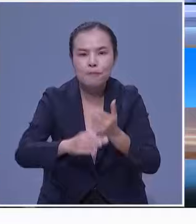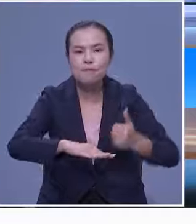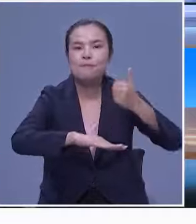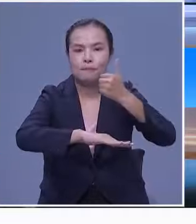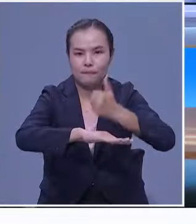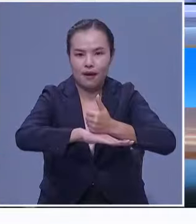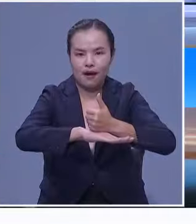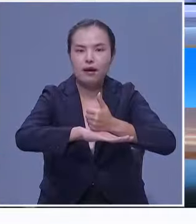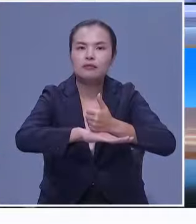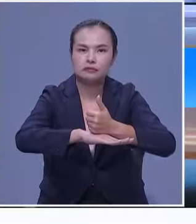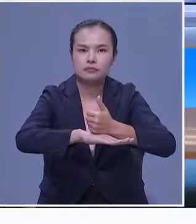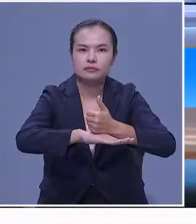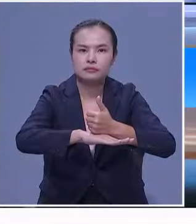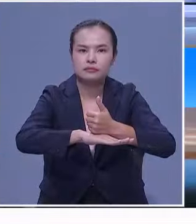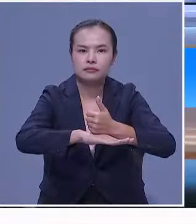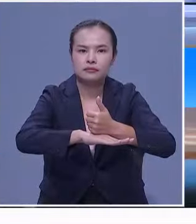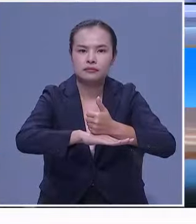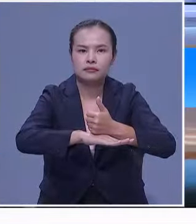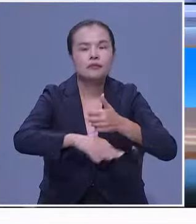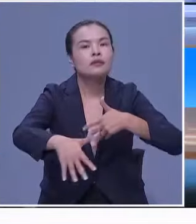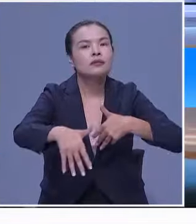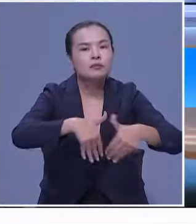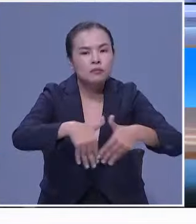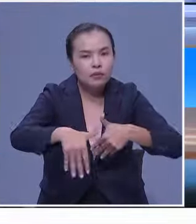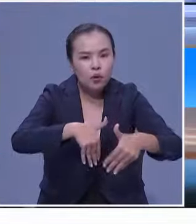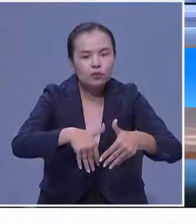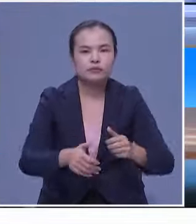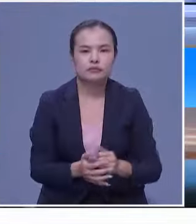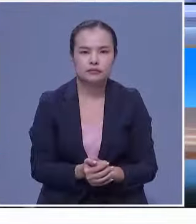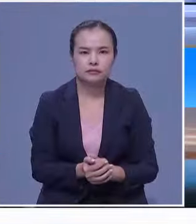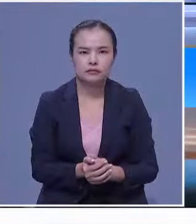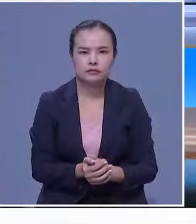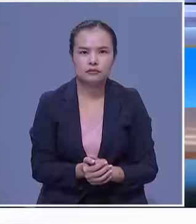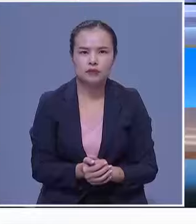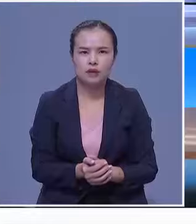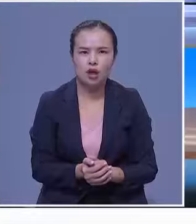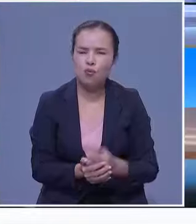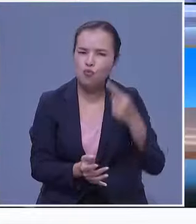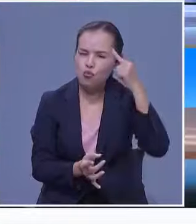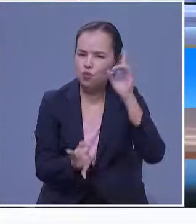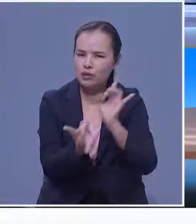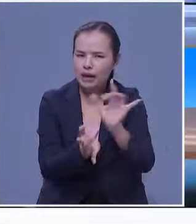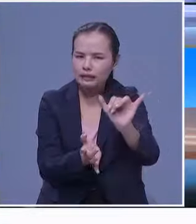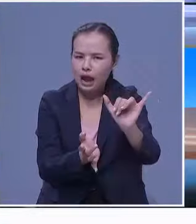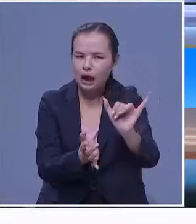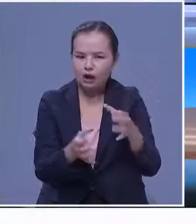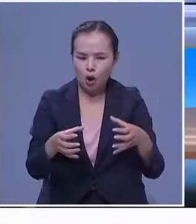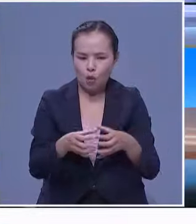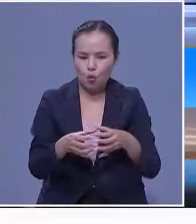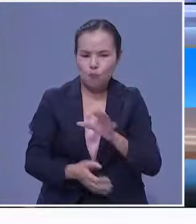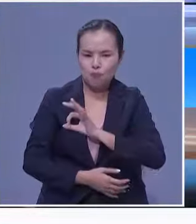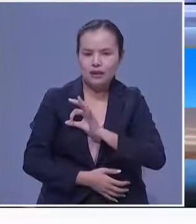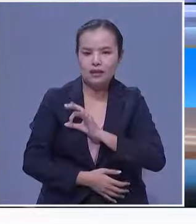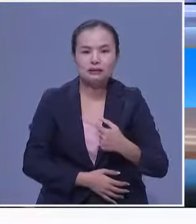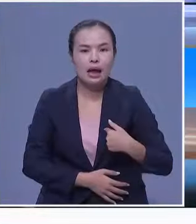จากจะปัจจัยภายนอกนอกจากประชาชนจะยังไม่นิยมแล้วนะ คนในพรรคเองอ่ะ ไม่เชื่อมั่น ยังไม่เชื่อมั่น